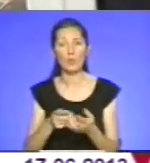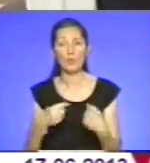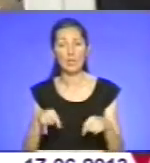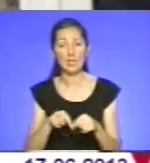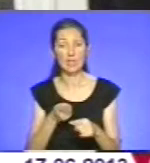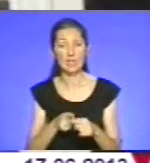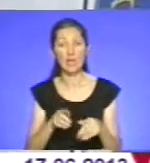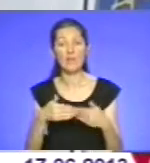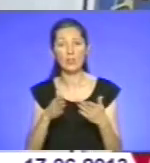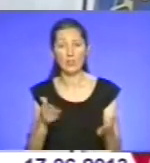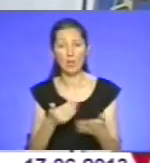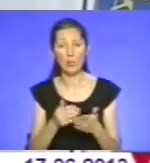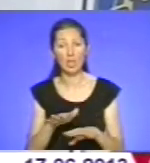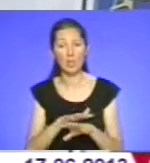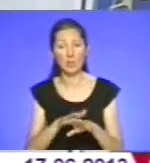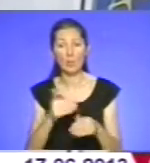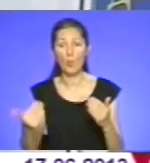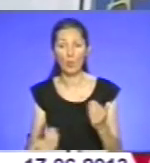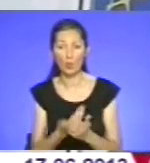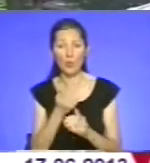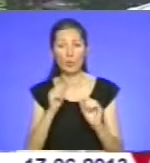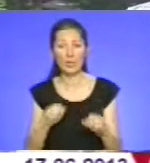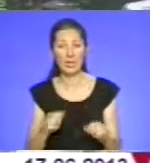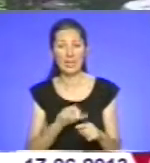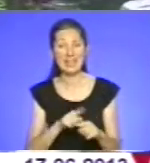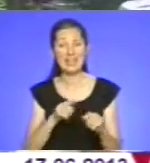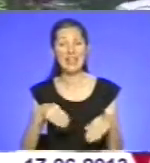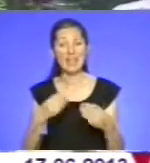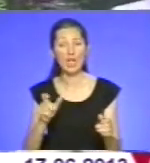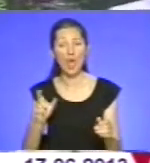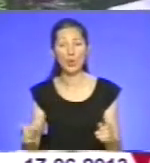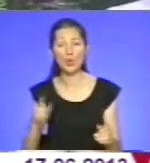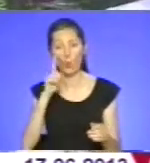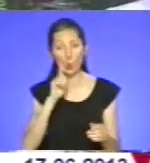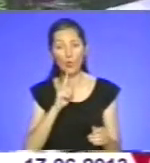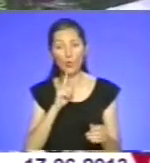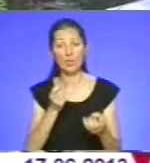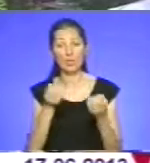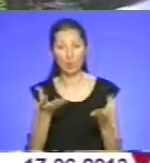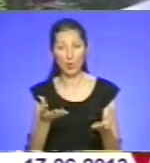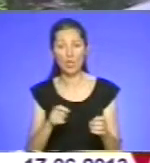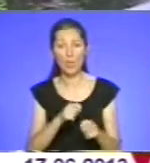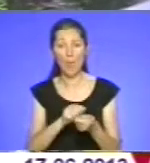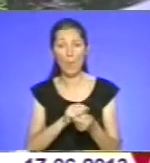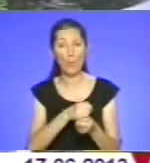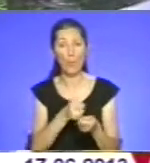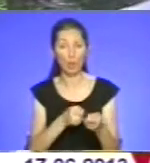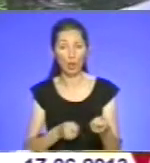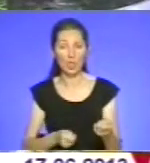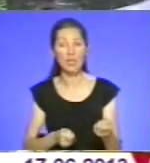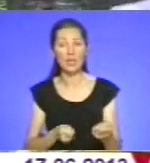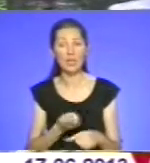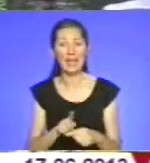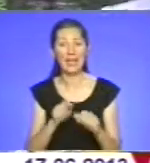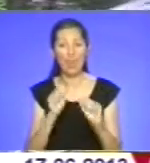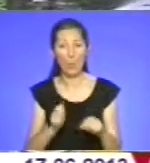нові можливості. Що це дає людям? Ну, звичайно, комфортність і спрощення, можливо, тої бюрократичної такої тяганини, яка